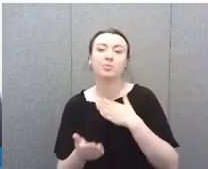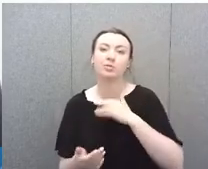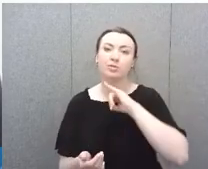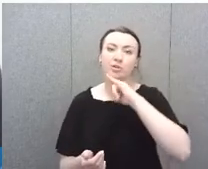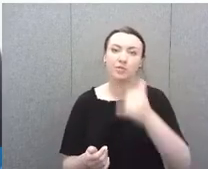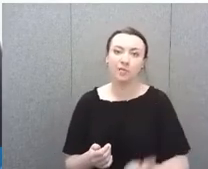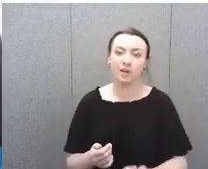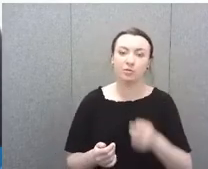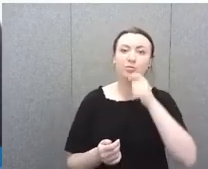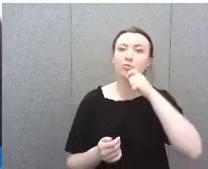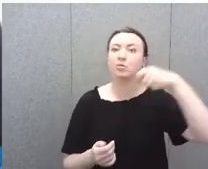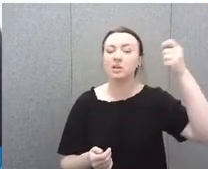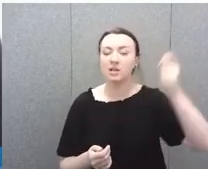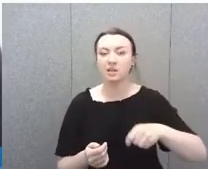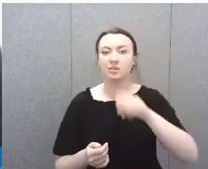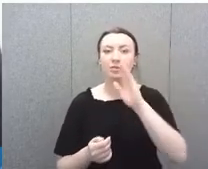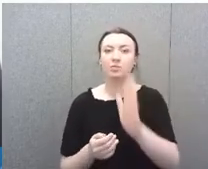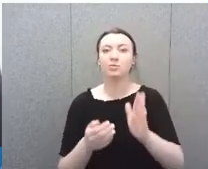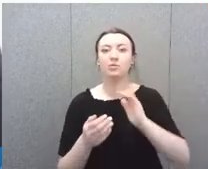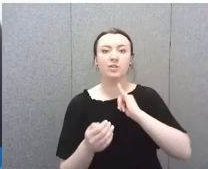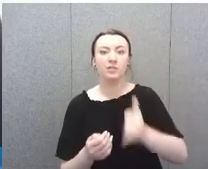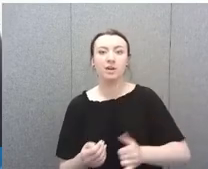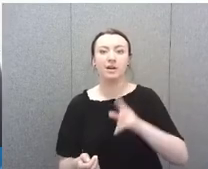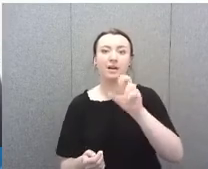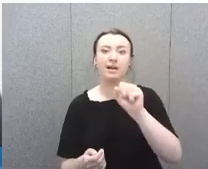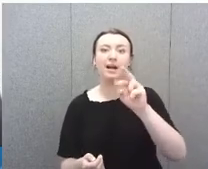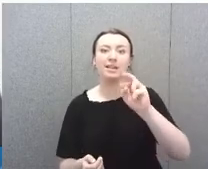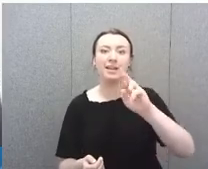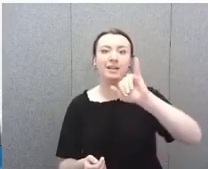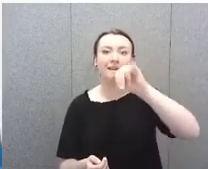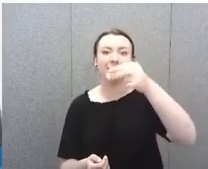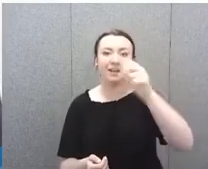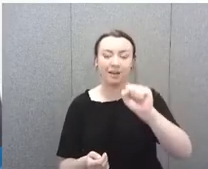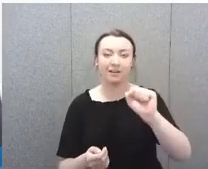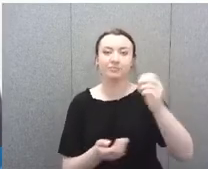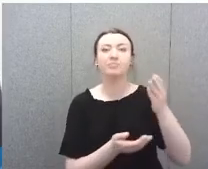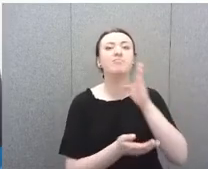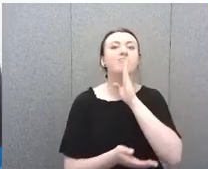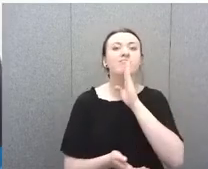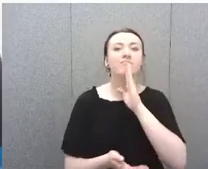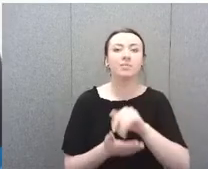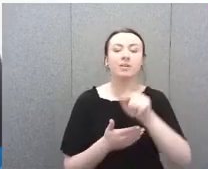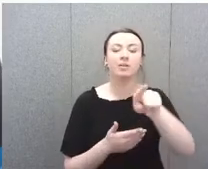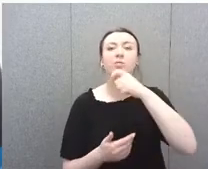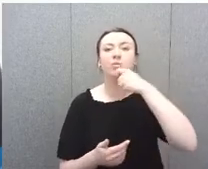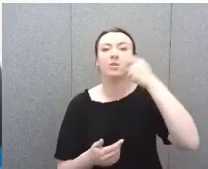гостью из Украины, госпожа Катерина Левченко,